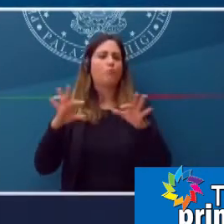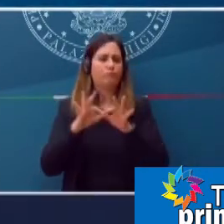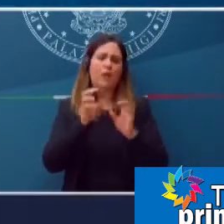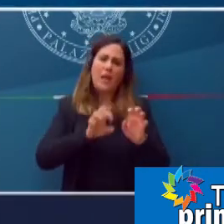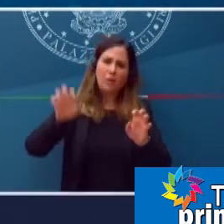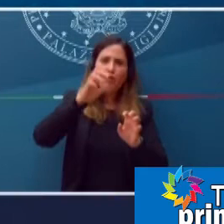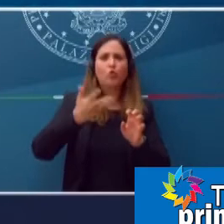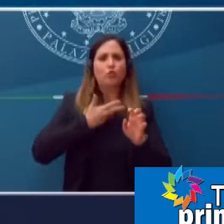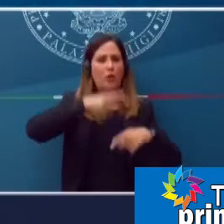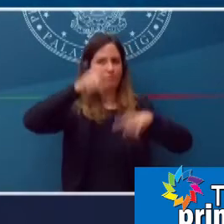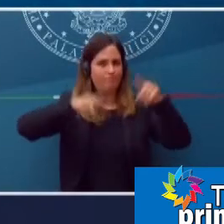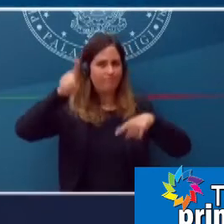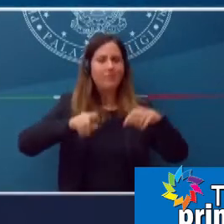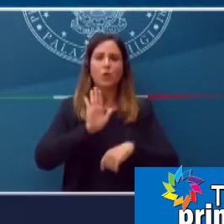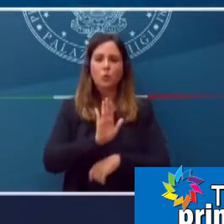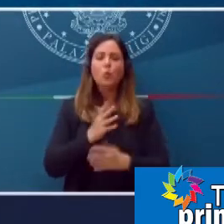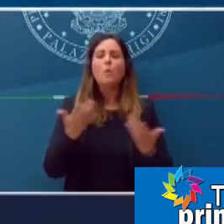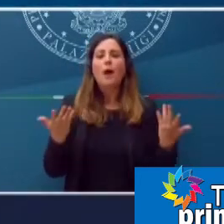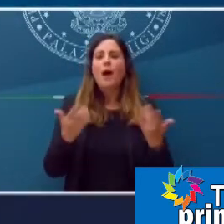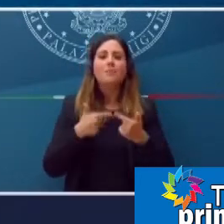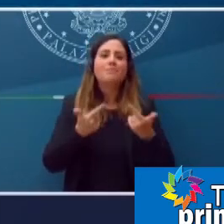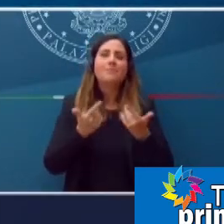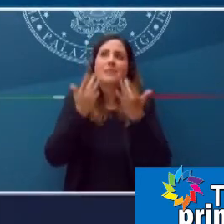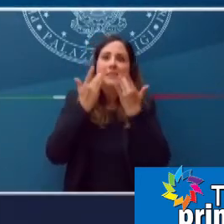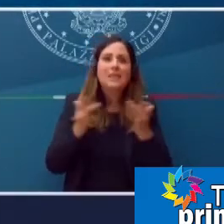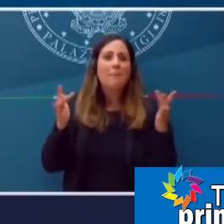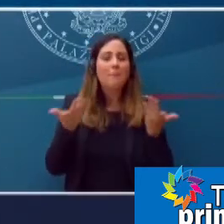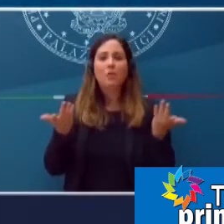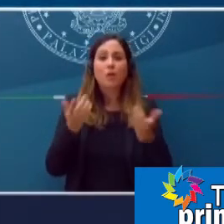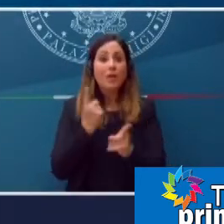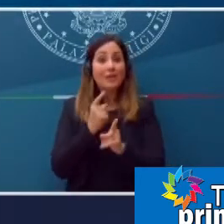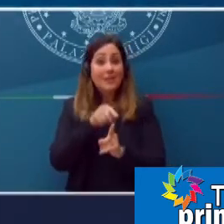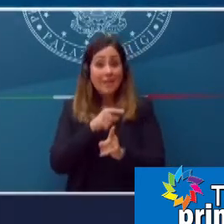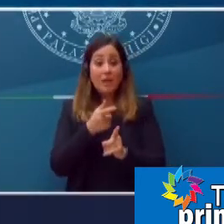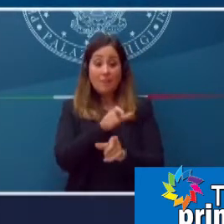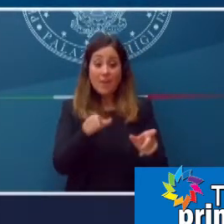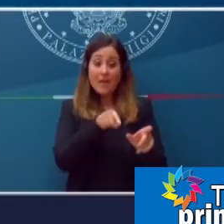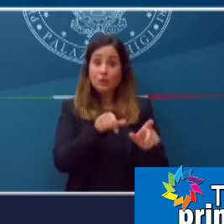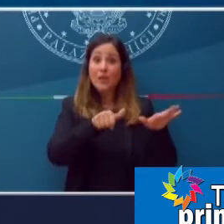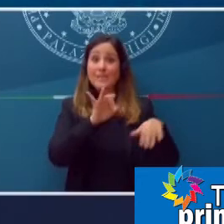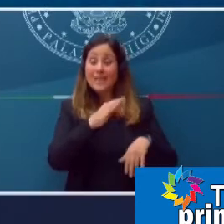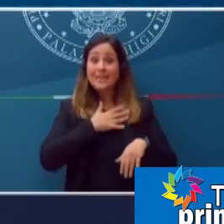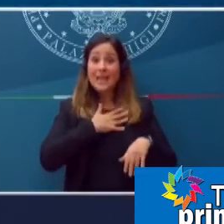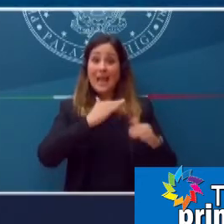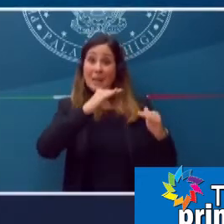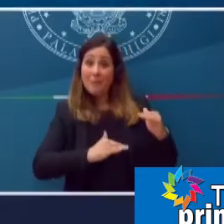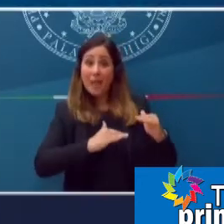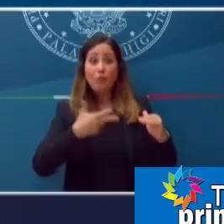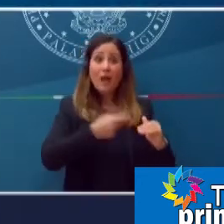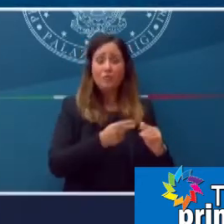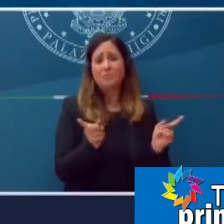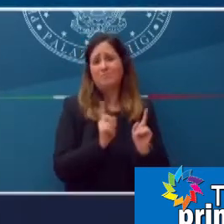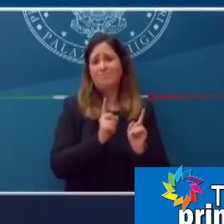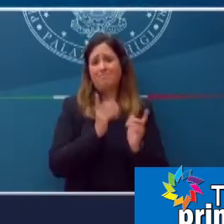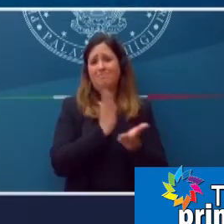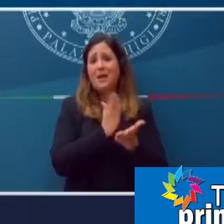uno, un po', come dire, banalizzando, dovrebbe dire smettetela di vaccinare chi ha meno di 60 anni, smettetela di vaccinare i